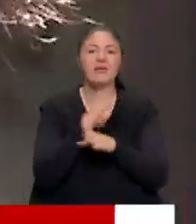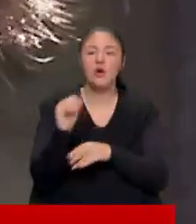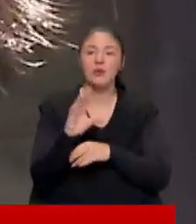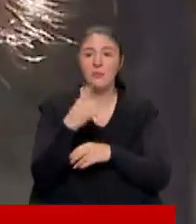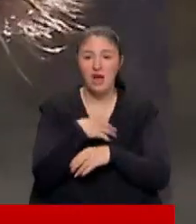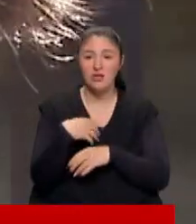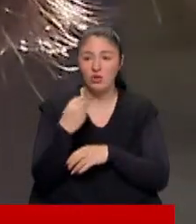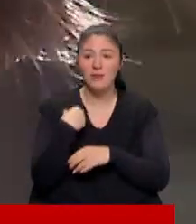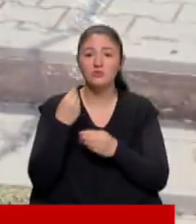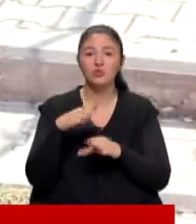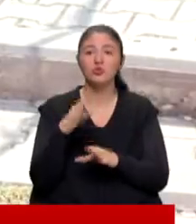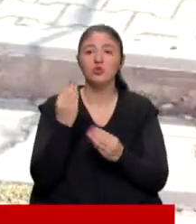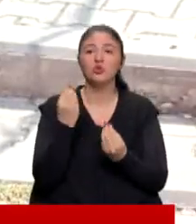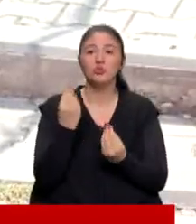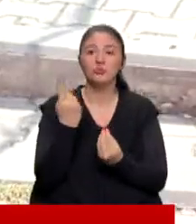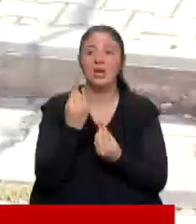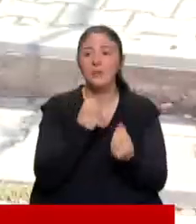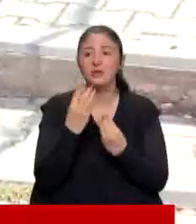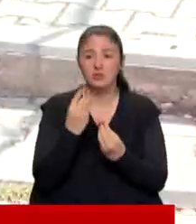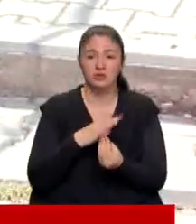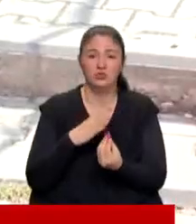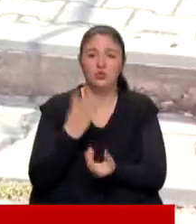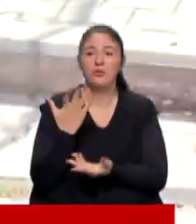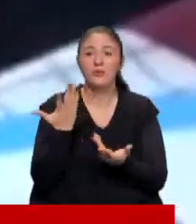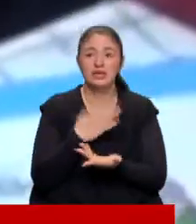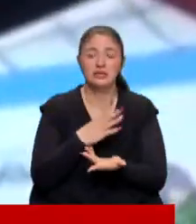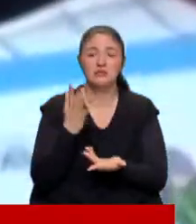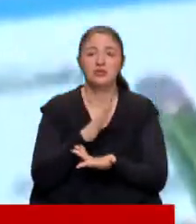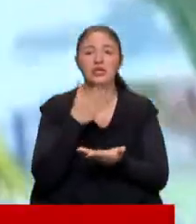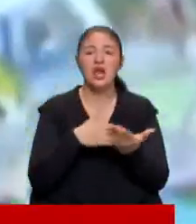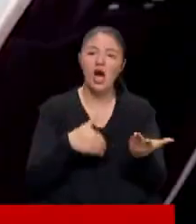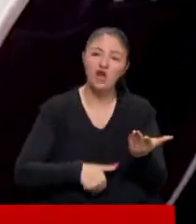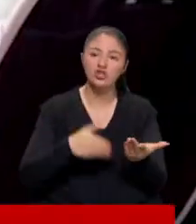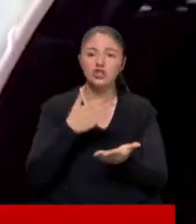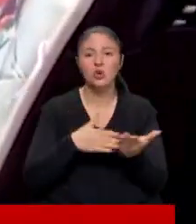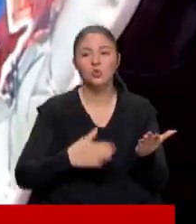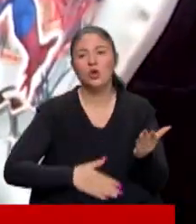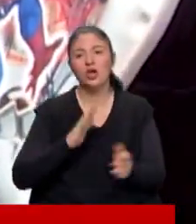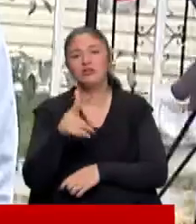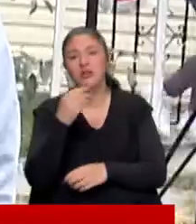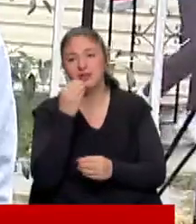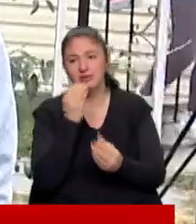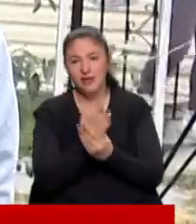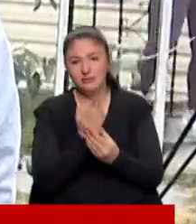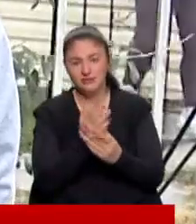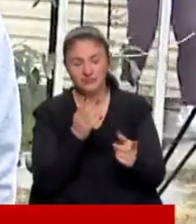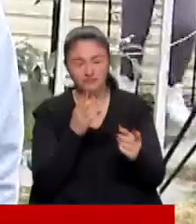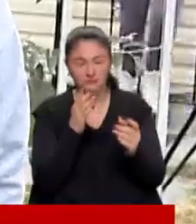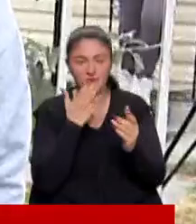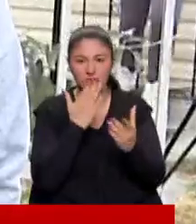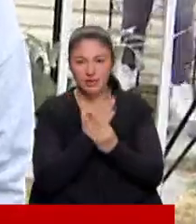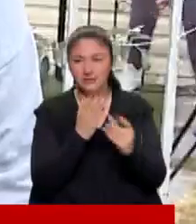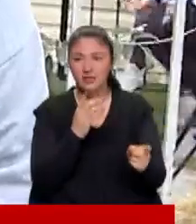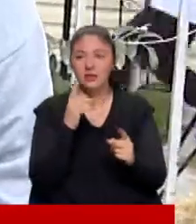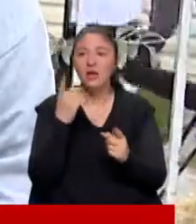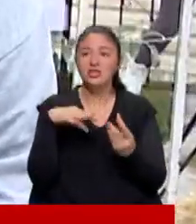Bir anne olarak benim çocuğumu düzgün şekilde beslemesini istiyorum. Ne isteyeyim? Yarı aç, yarı tok geçen dersler. Geçmiş sıkıntısı her şeye zam